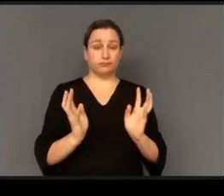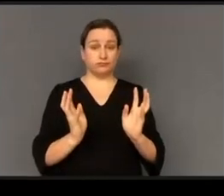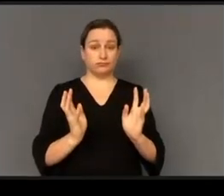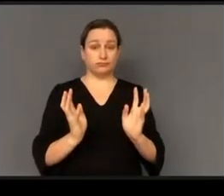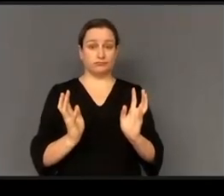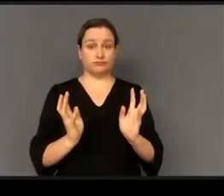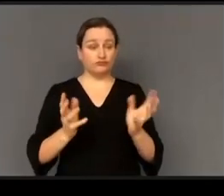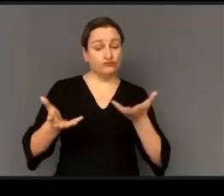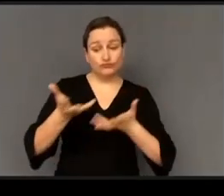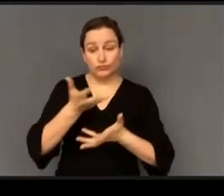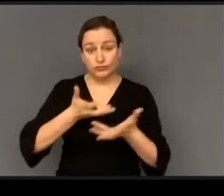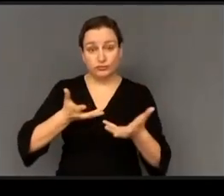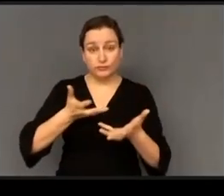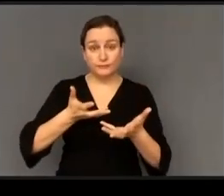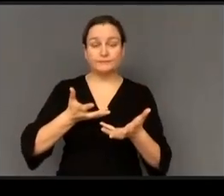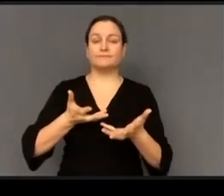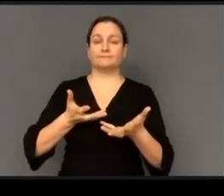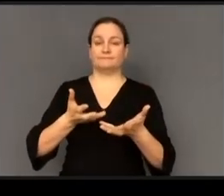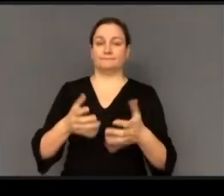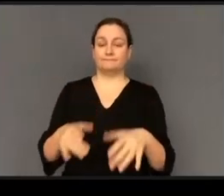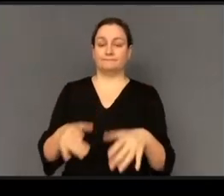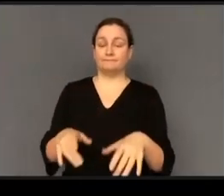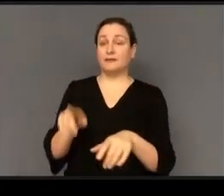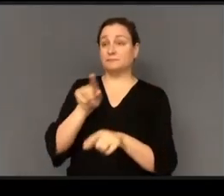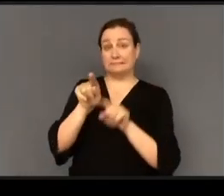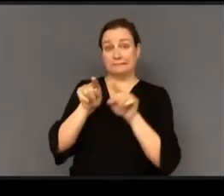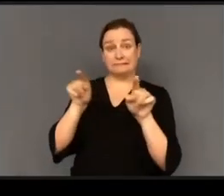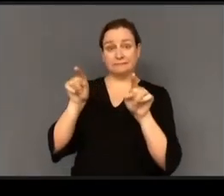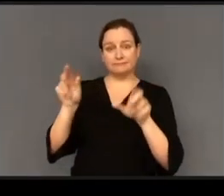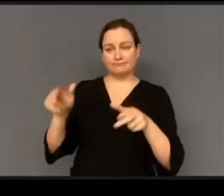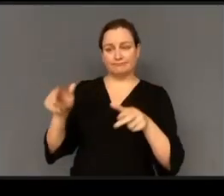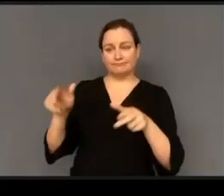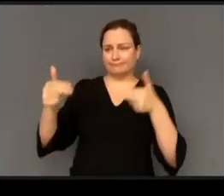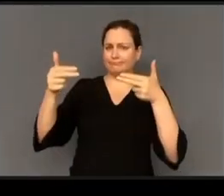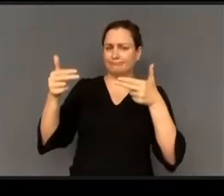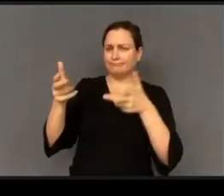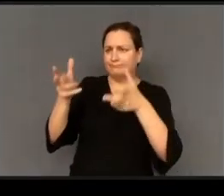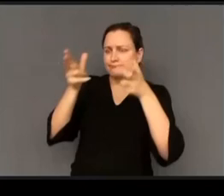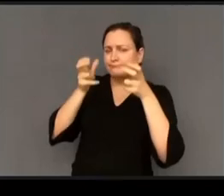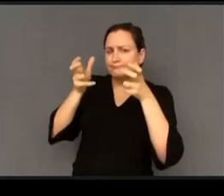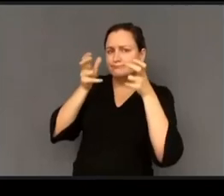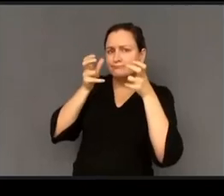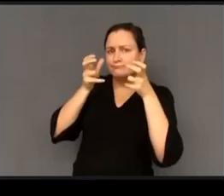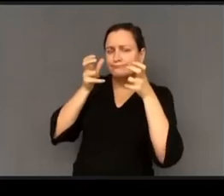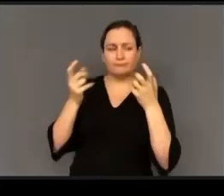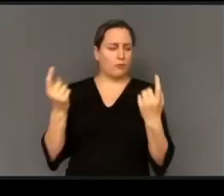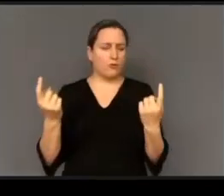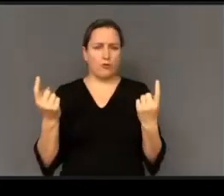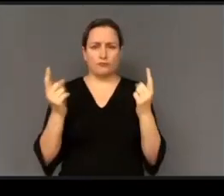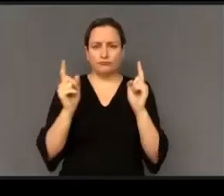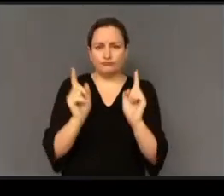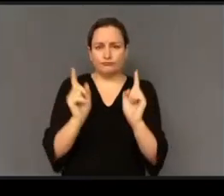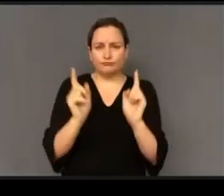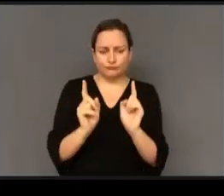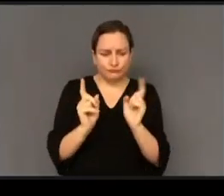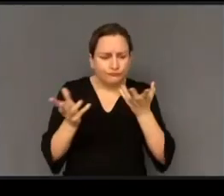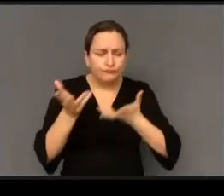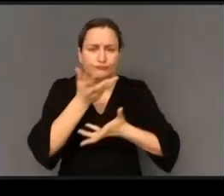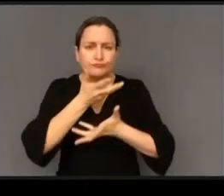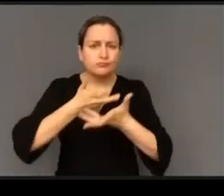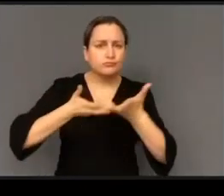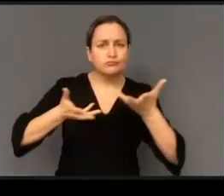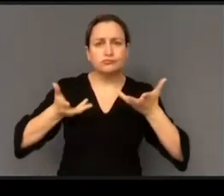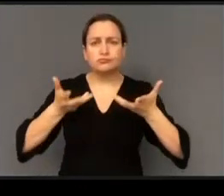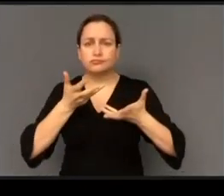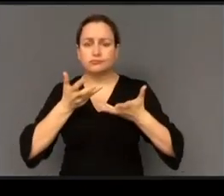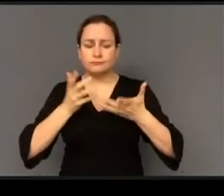لكم اجمعين وجمعت الحاضرين معنا هنا والذين يشاهدون على الانترنت على مناقشتكم الجاريه حول كيفيه